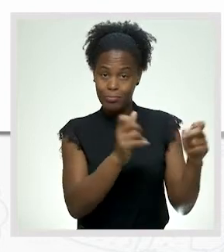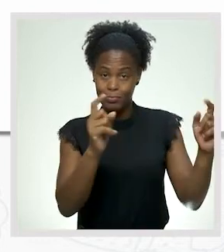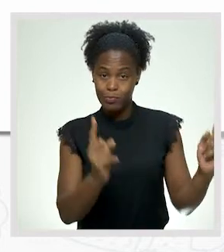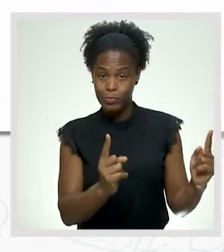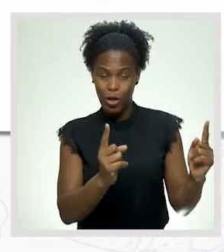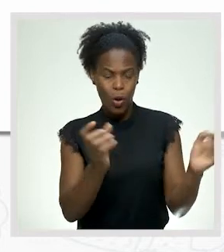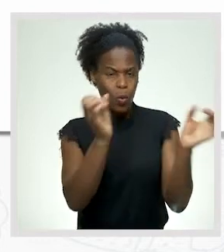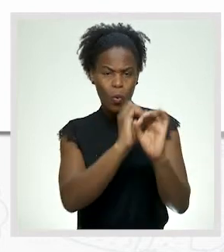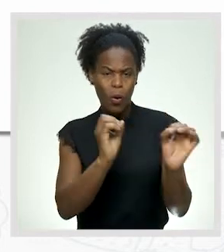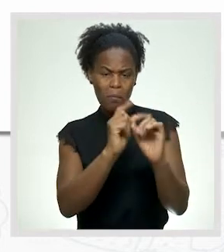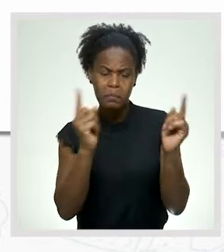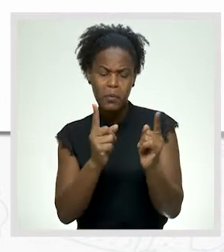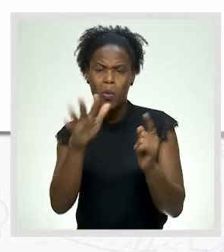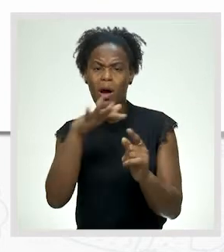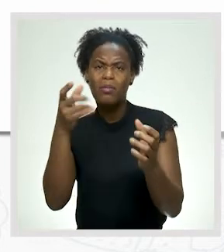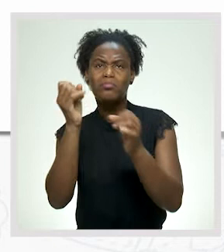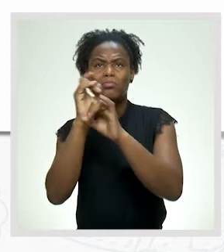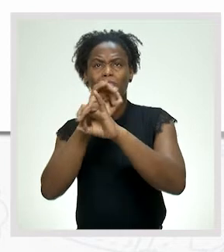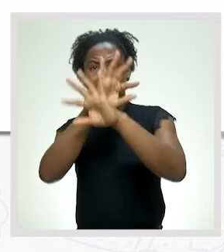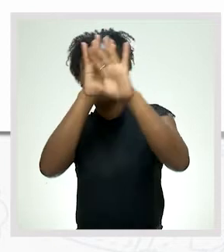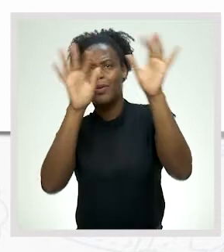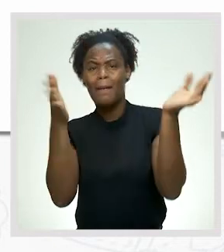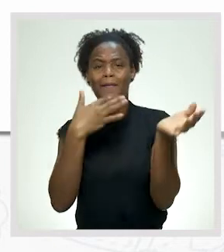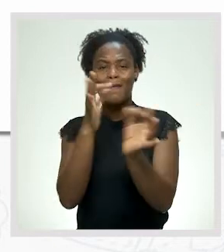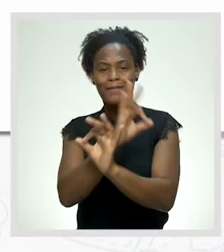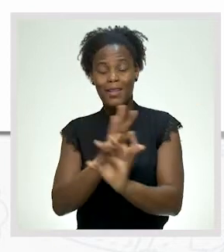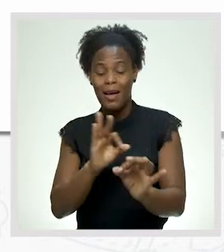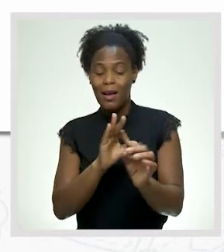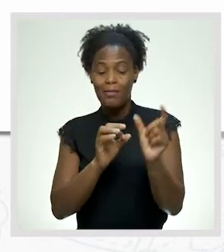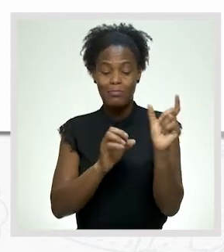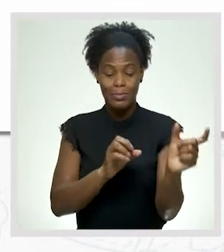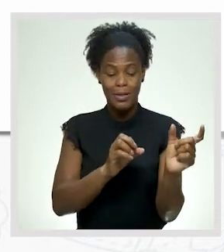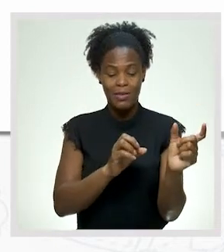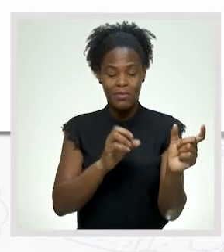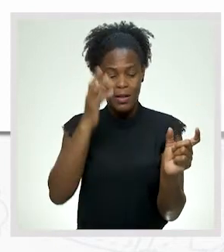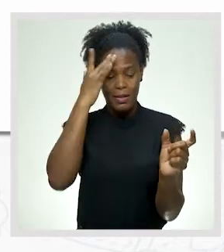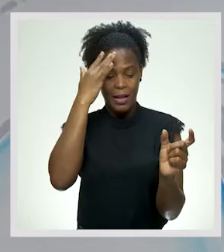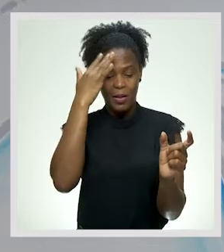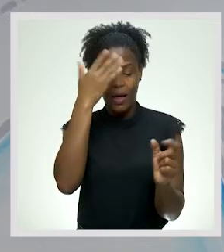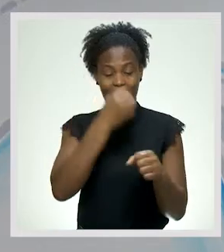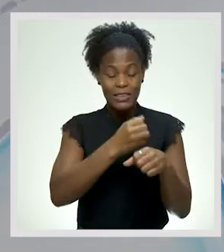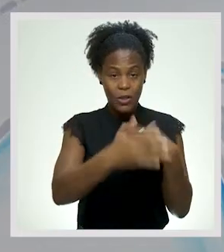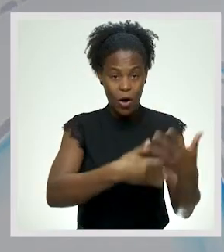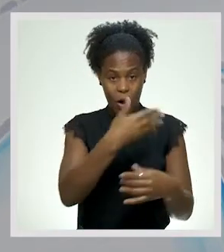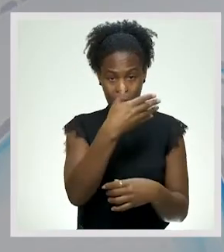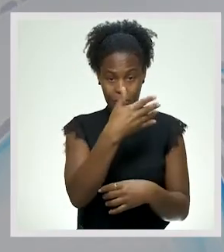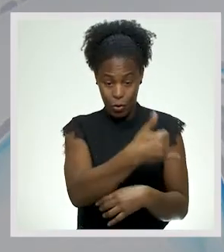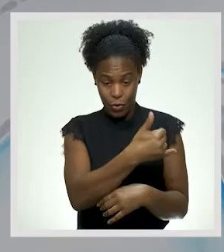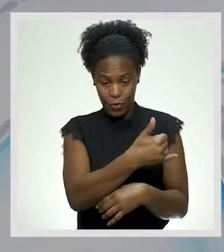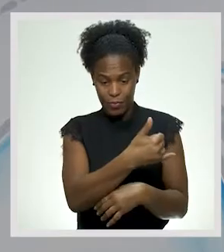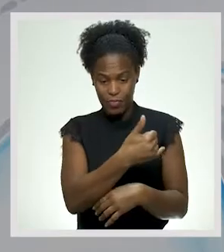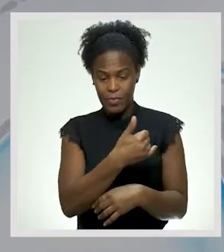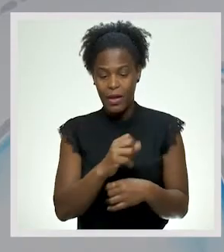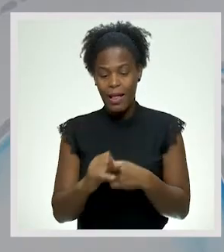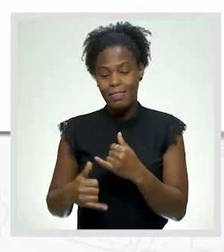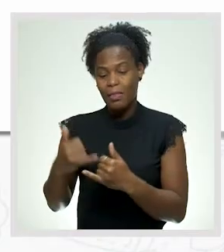petit coin de paradis. Donc, moi, j'ai mis action 2. Vous avez fait la même chose? Très bien.